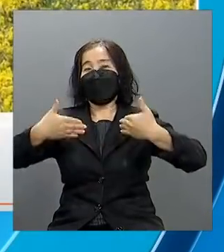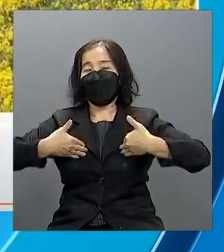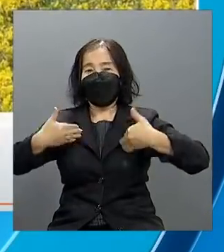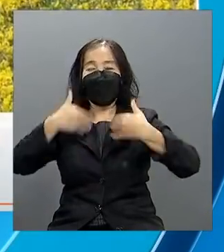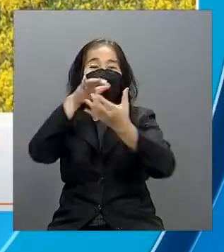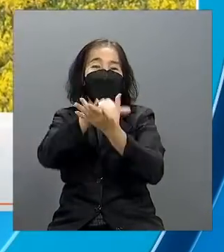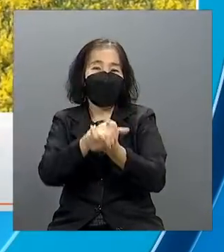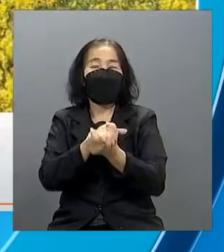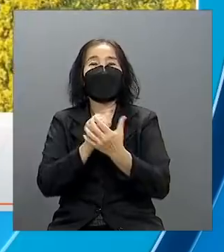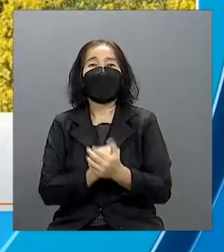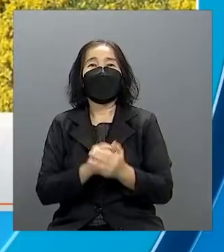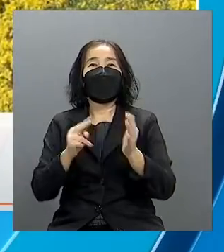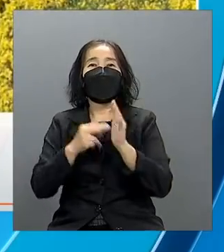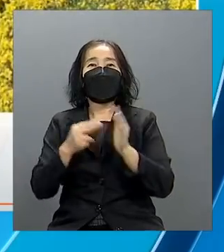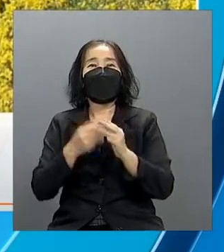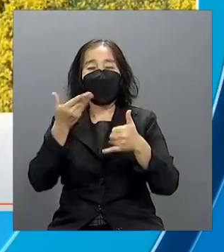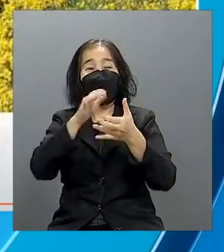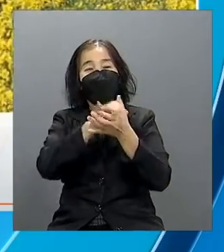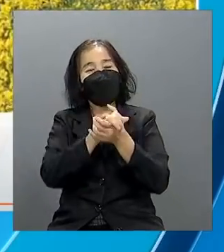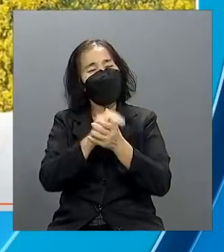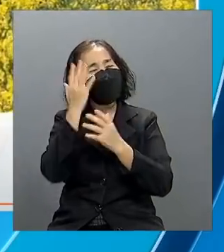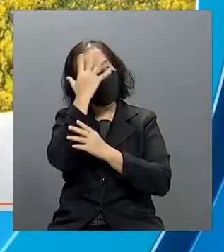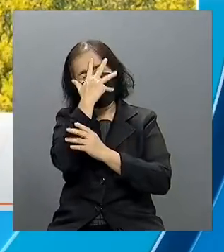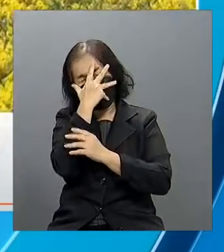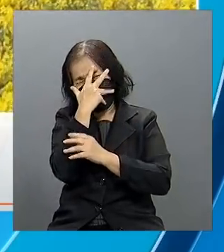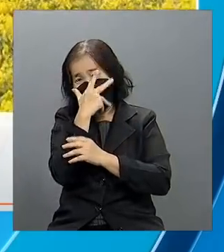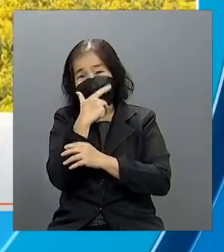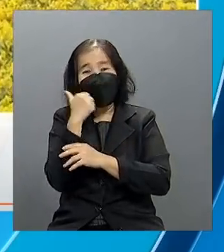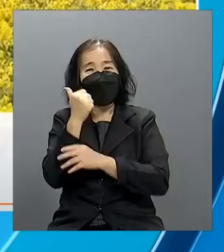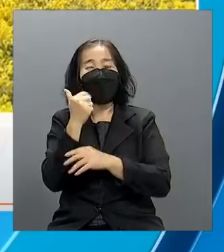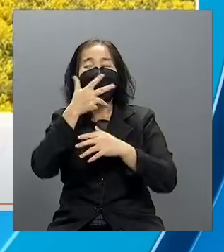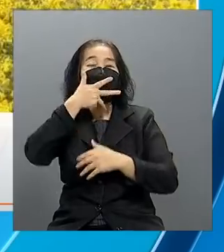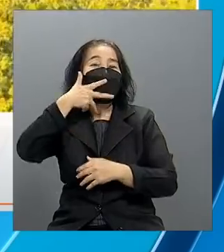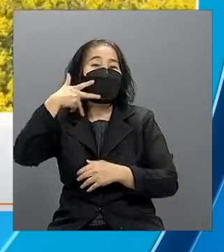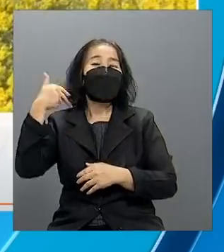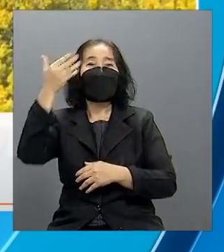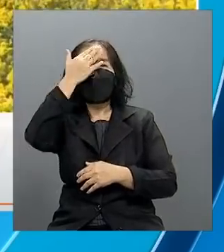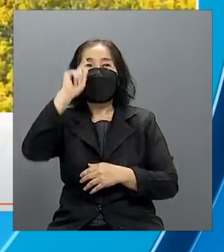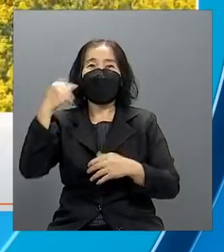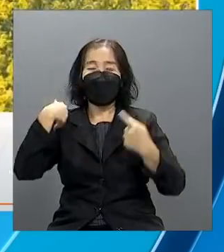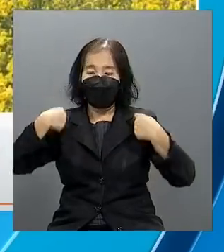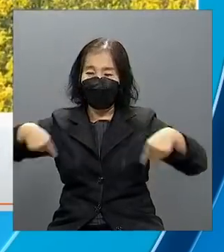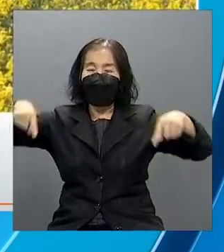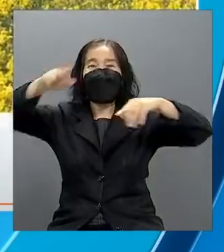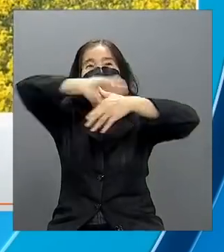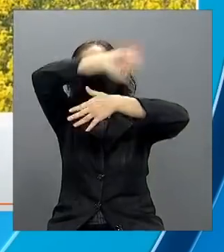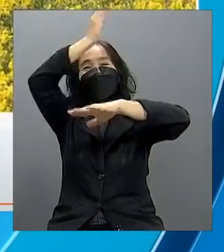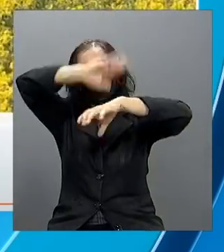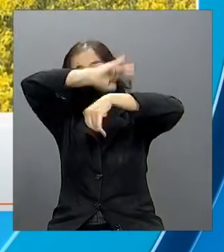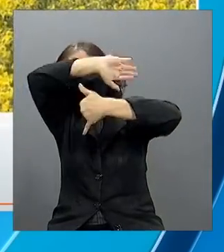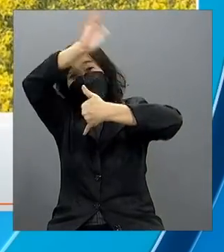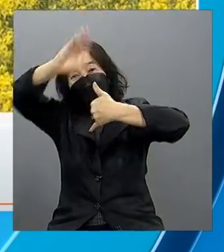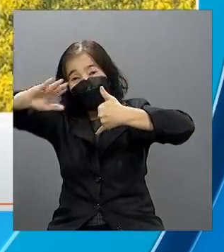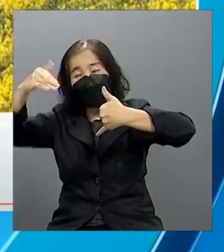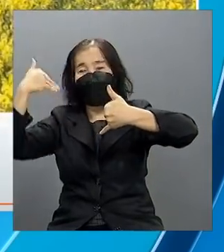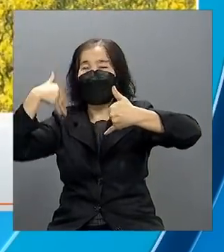นการขอแต่งงานที่โรแมนติกมากๆเลยนะคะเพราะว่ามีทั้งเขาเรียกว่าขุนเขานะคะสายลมแสงแดดแล้วก็ทุ่งด